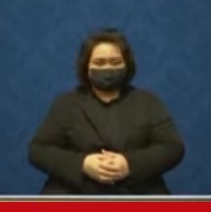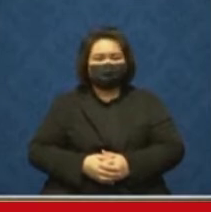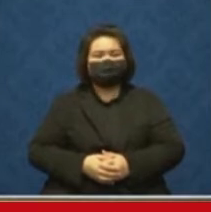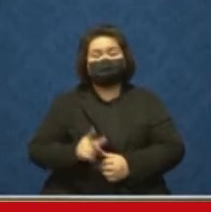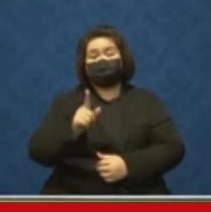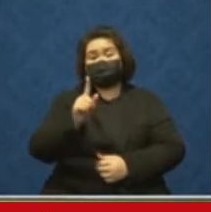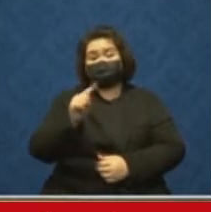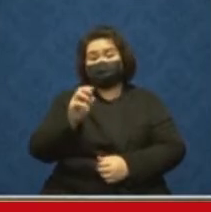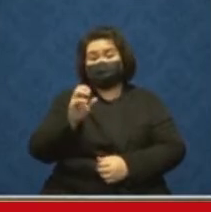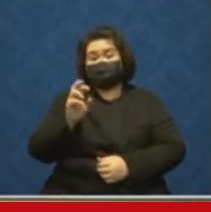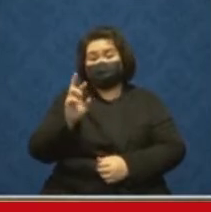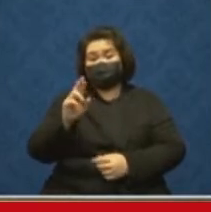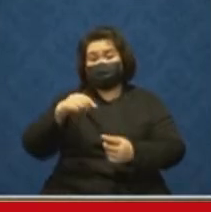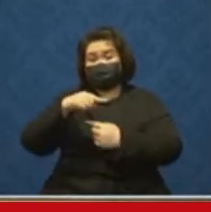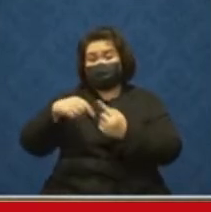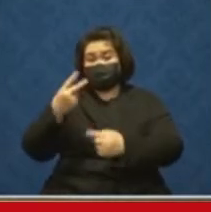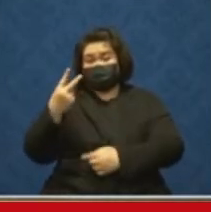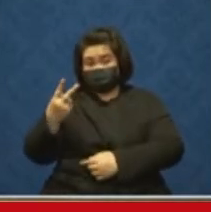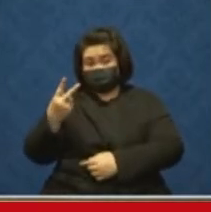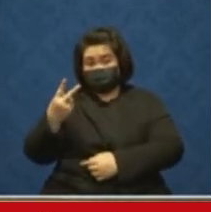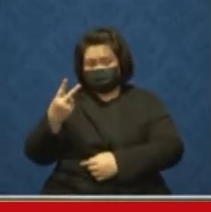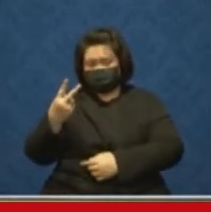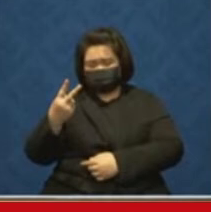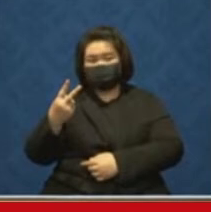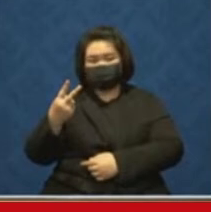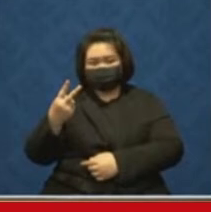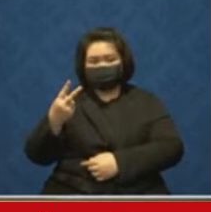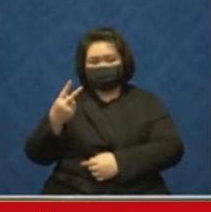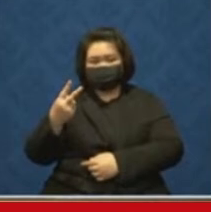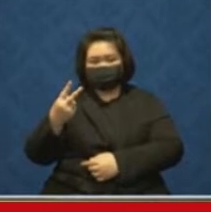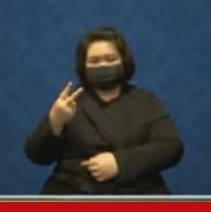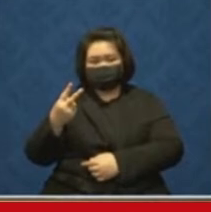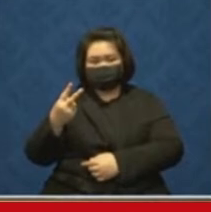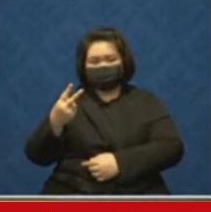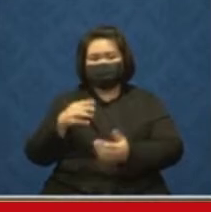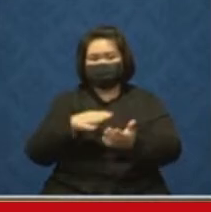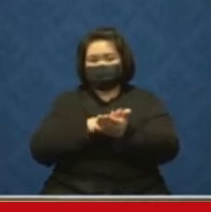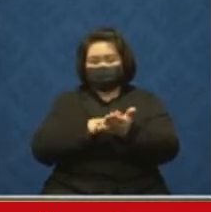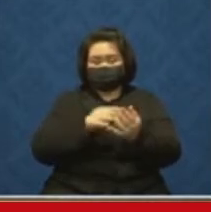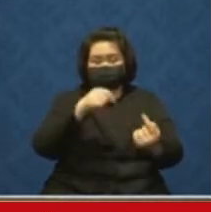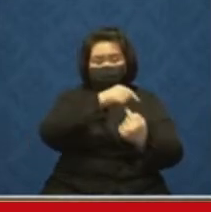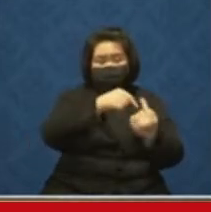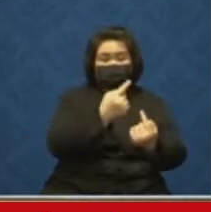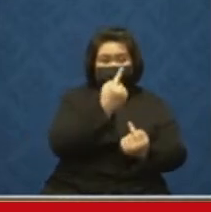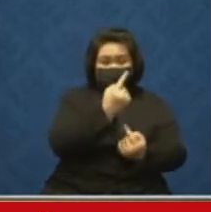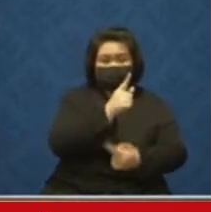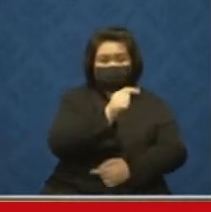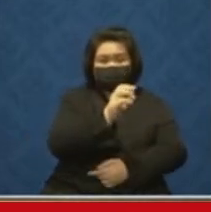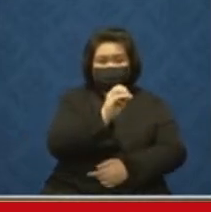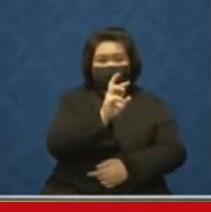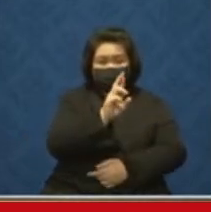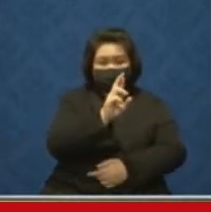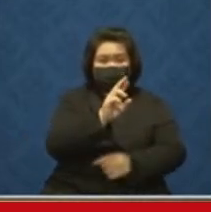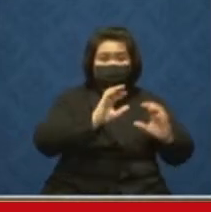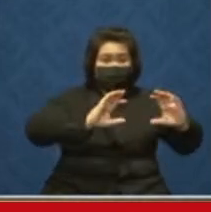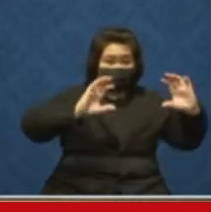TOR รอบรที่สองนะครับ กุปที่สอง ก็มีการขอภายครับ รอบแรก เป็ G2